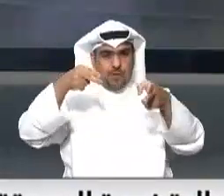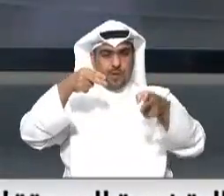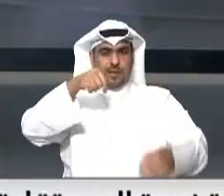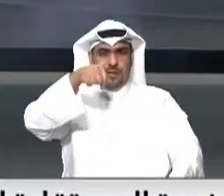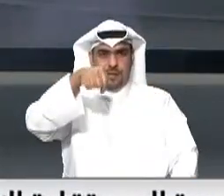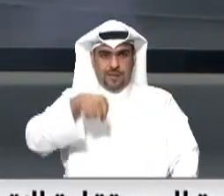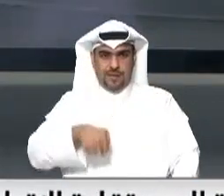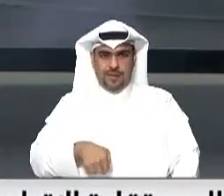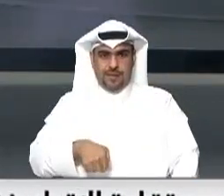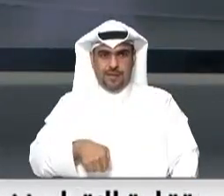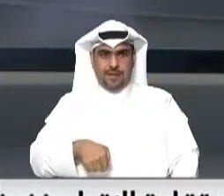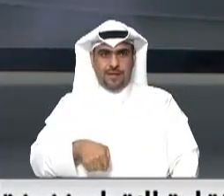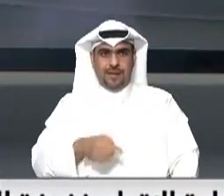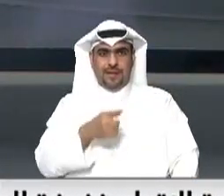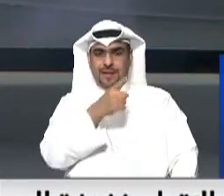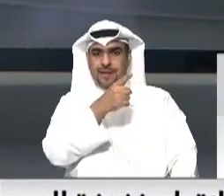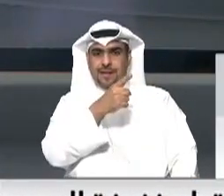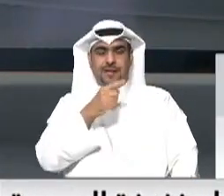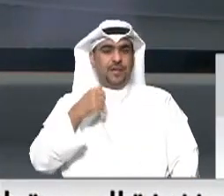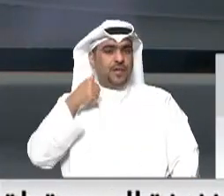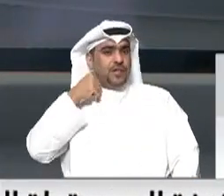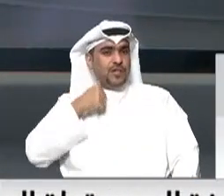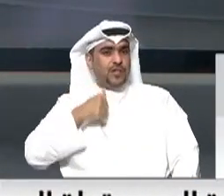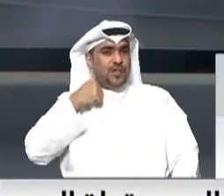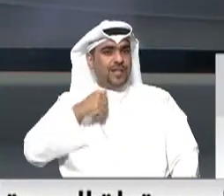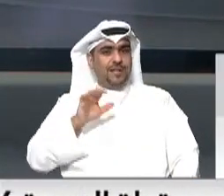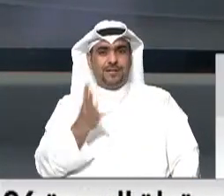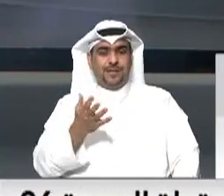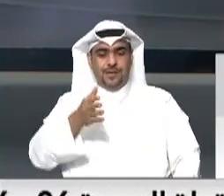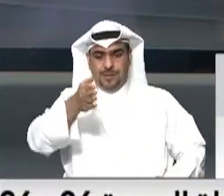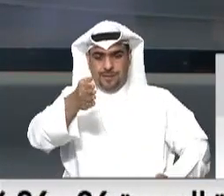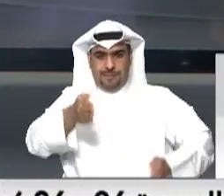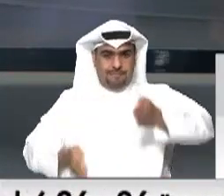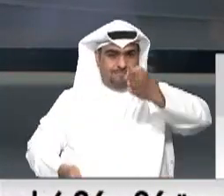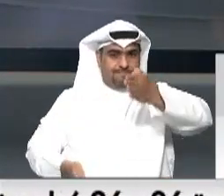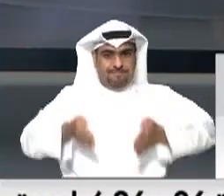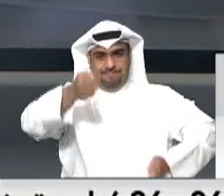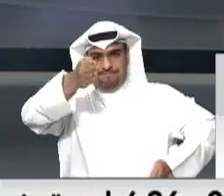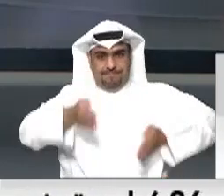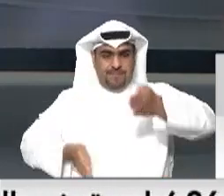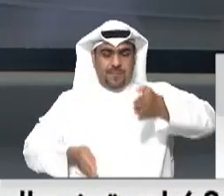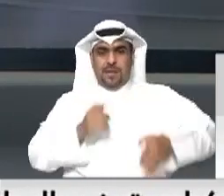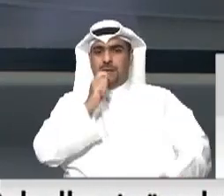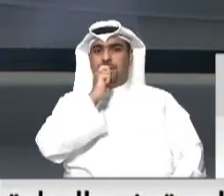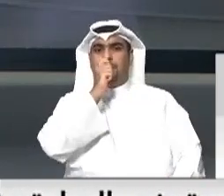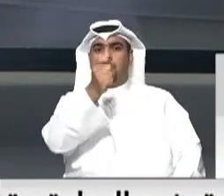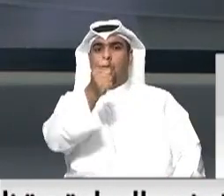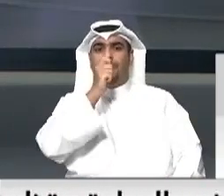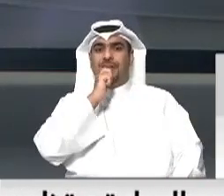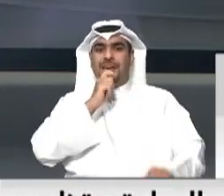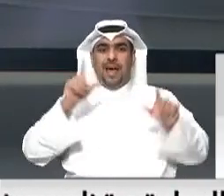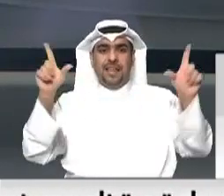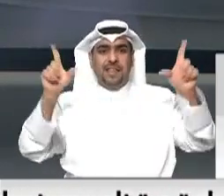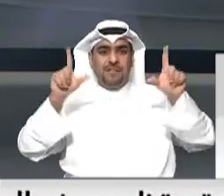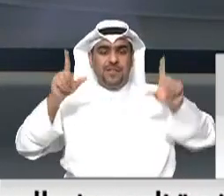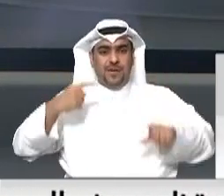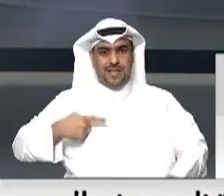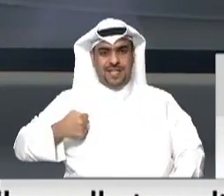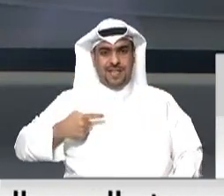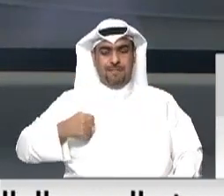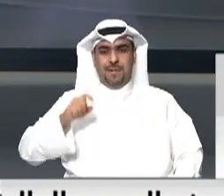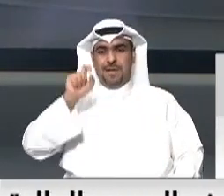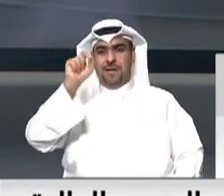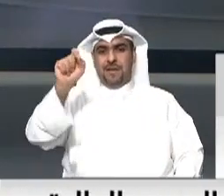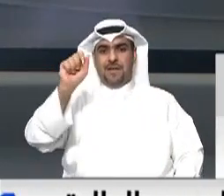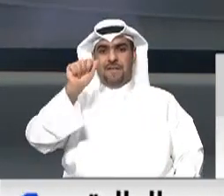بعد ظهور المذيعه فضه والمذيعه ابتكار المواقع التواصل الاجتماعي بات الذكاء الاصطناعي في الاونه الاخيره